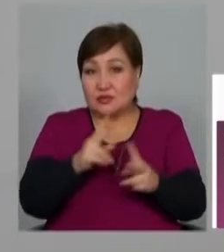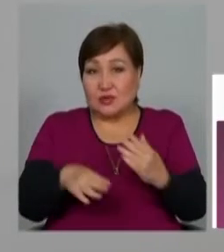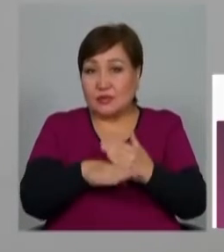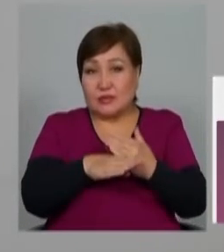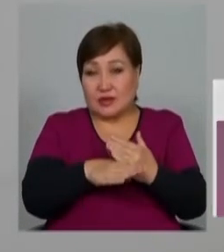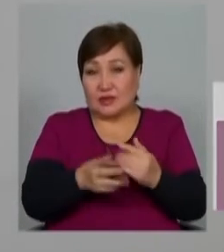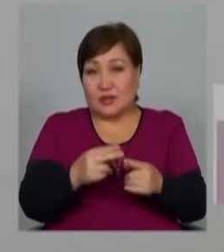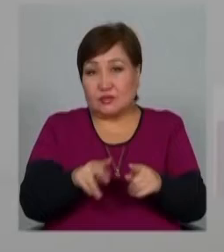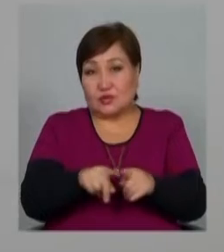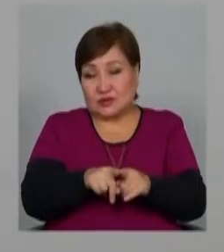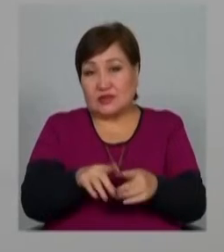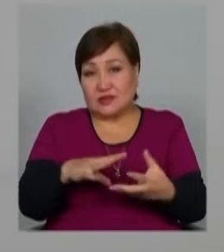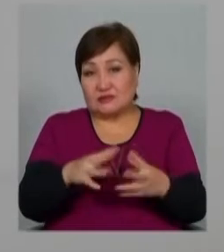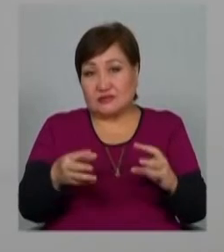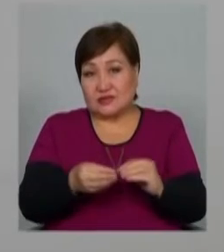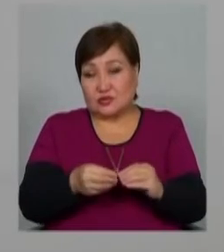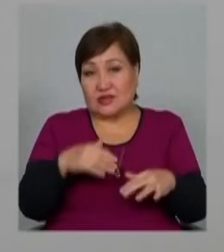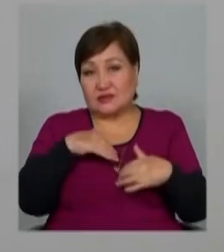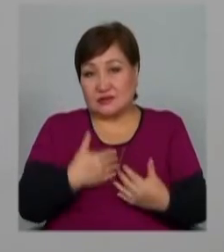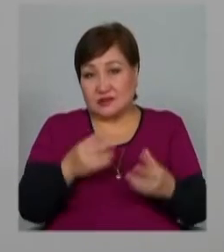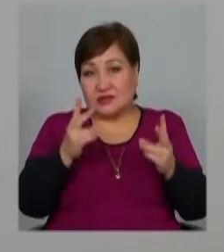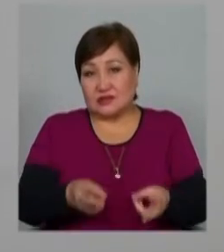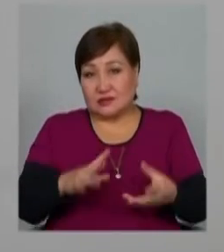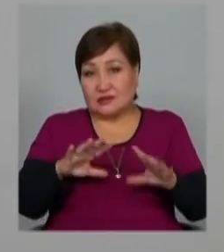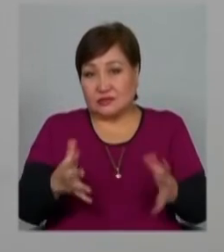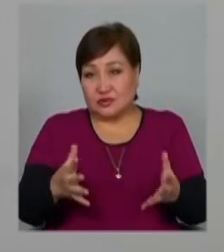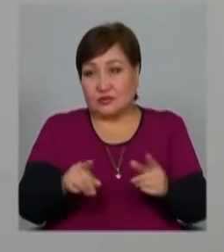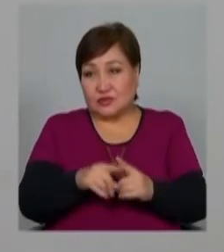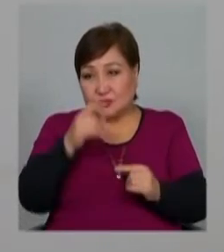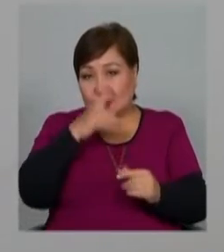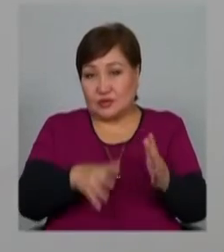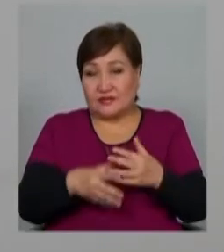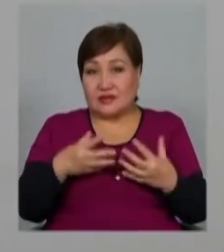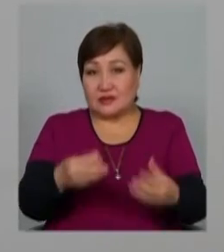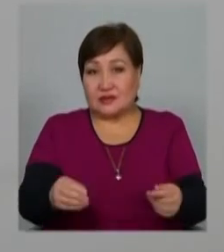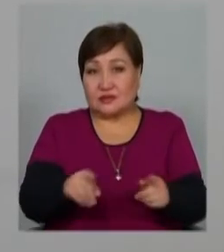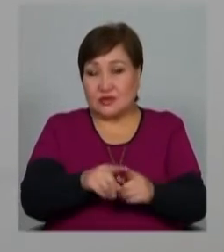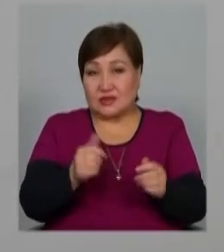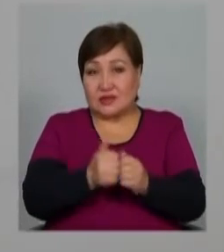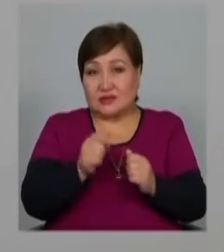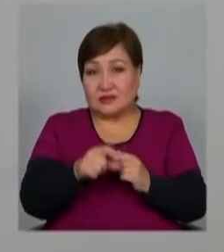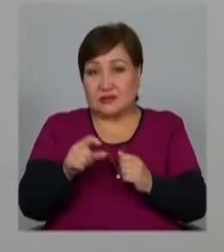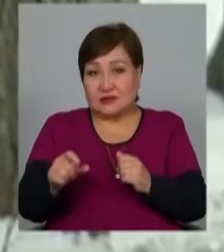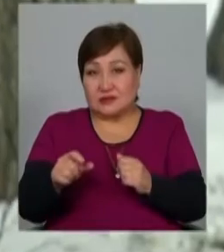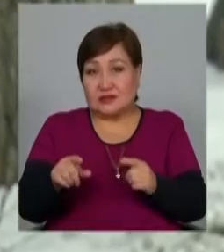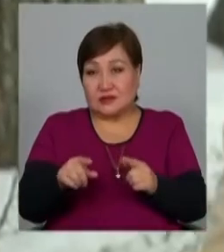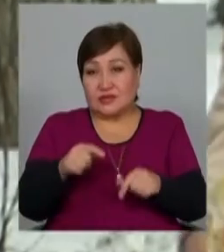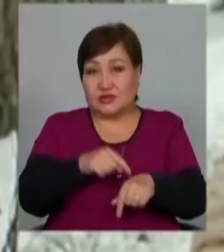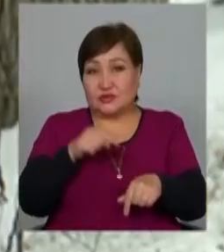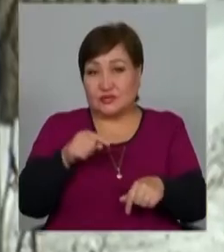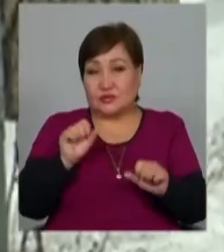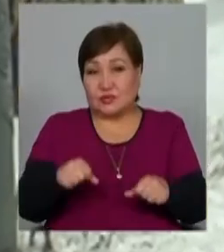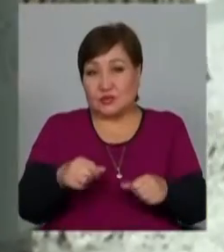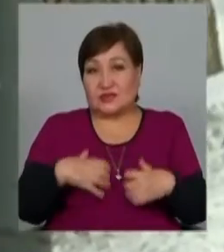соқтырады. Онсыз да қиын кезде тұтынатын контентте өте нашар әсер етуі мүмкін. Сондағы кейіпкерлер жанында жүргендей сезінуі мүмкін өзін. Өз